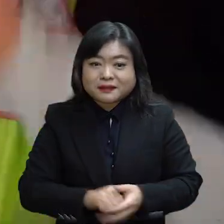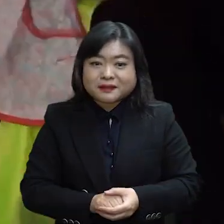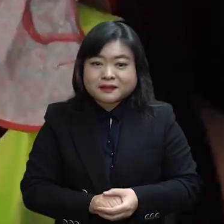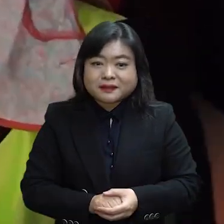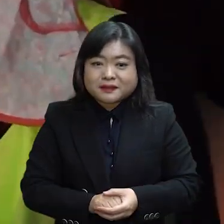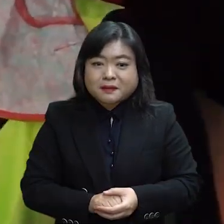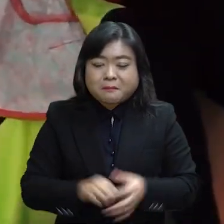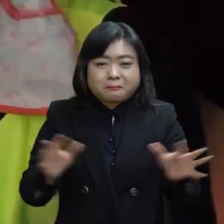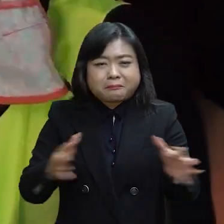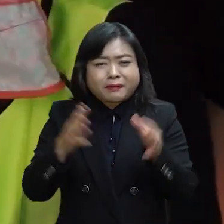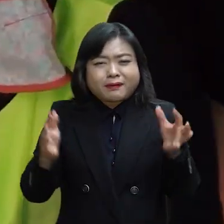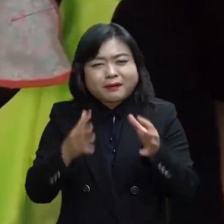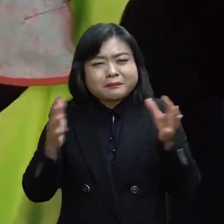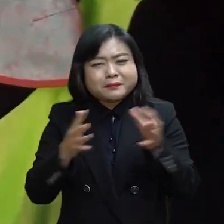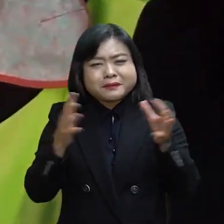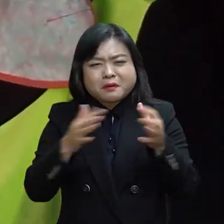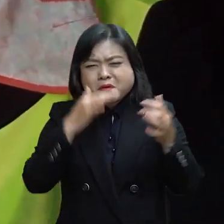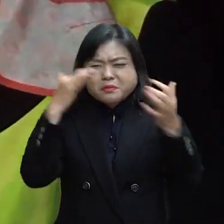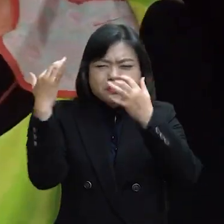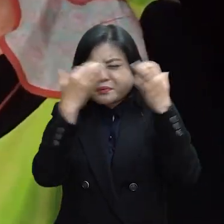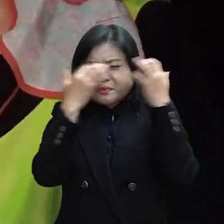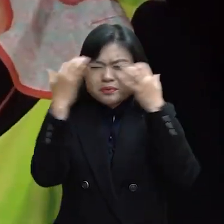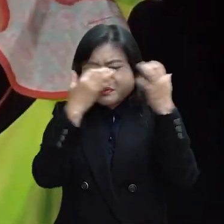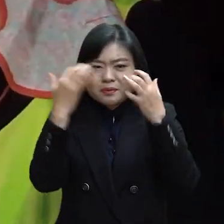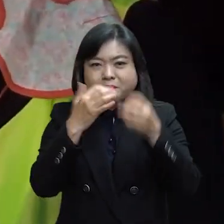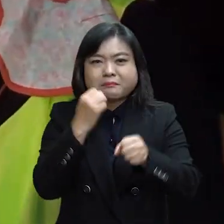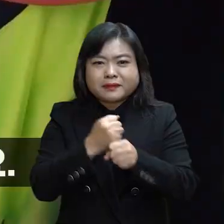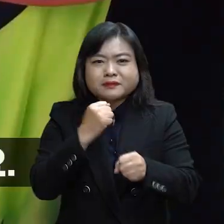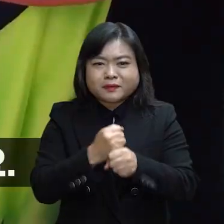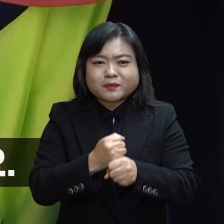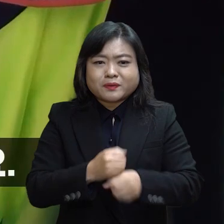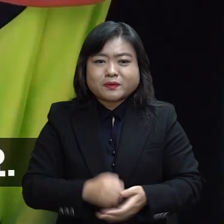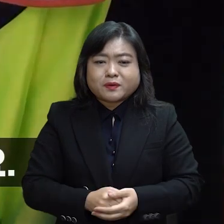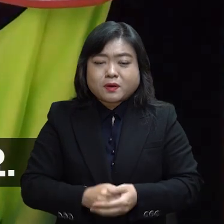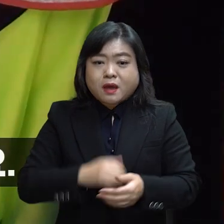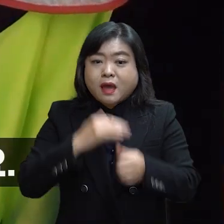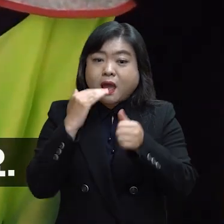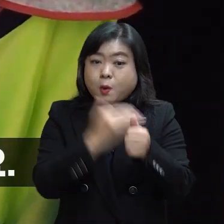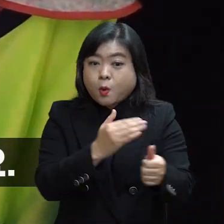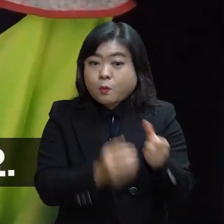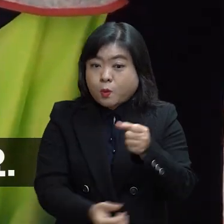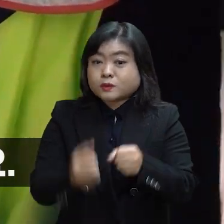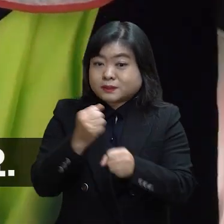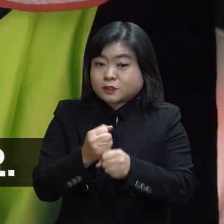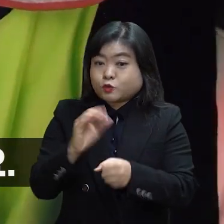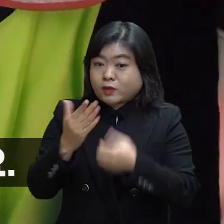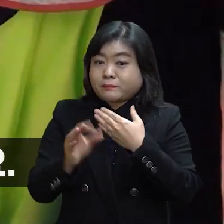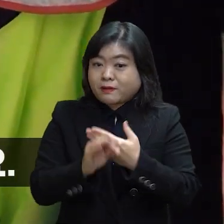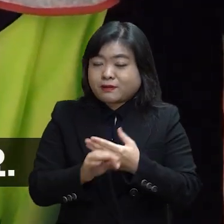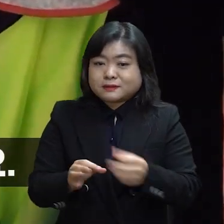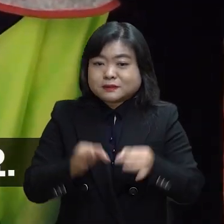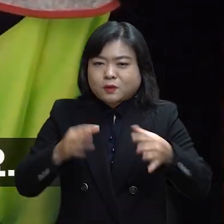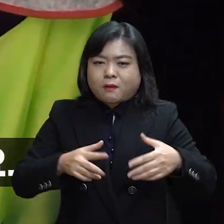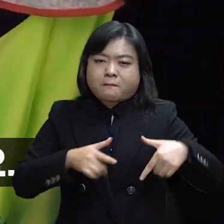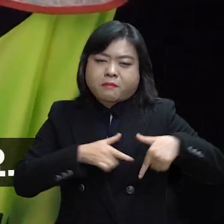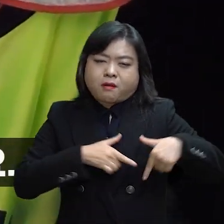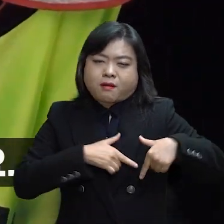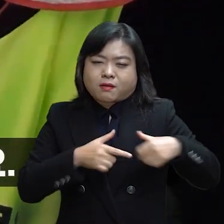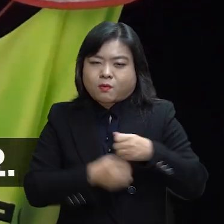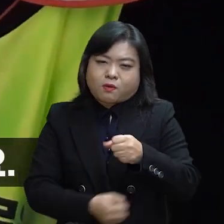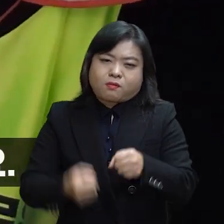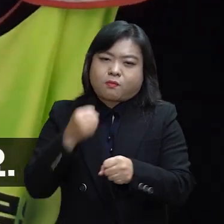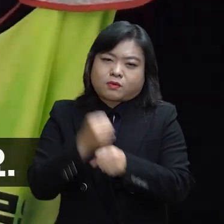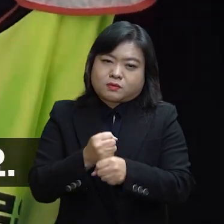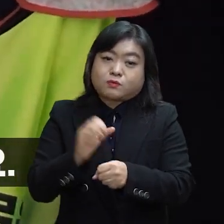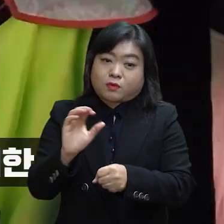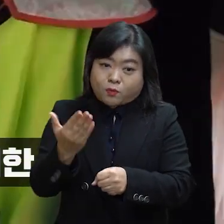물어야 되는데 바람이 정신을 혼미하게 만든다니까요. 해고자 복직이 되면 그동안 조직의 명예, 개인의